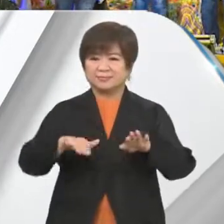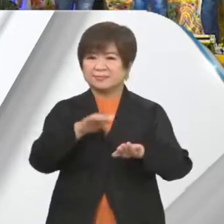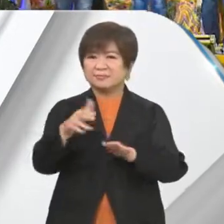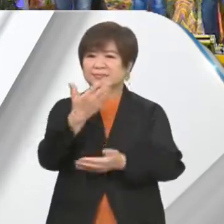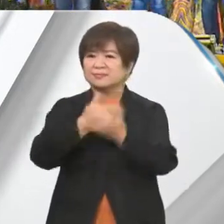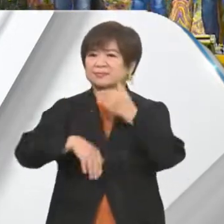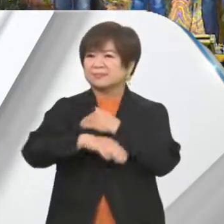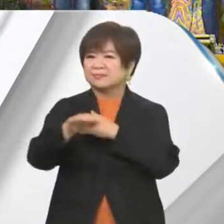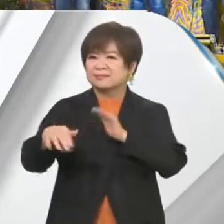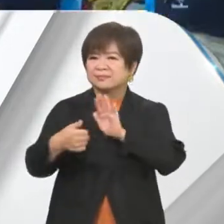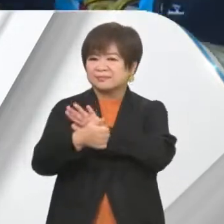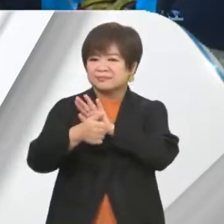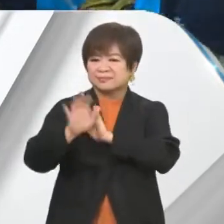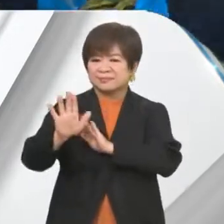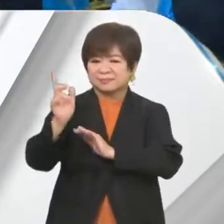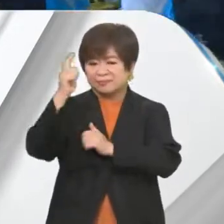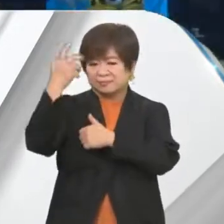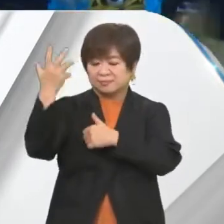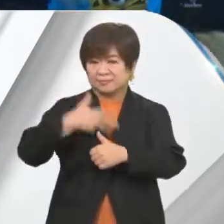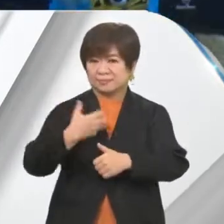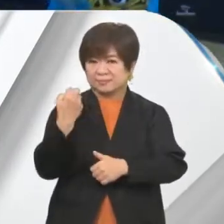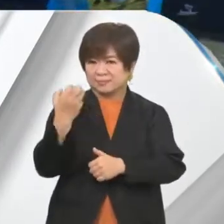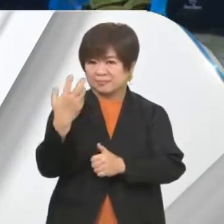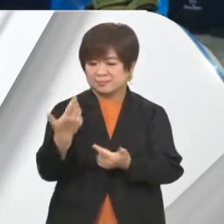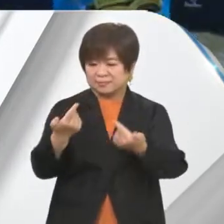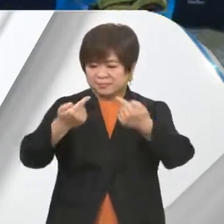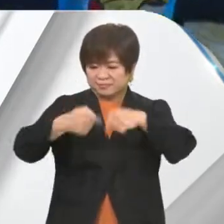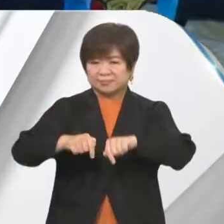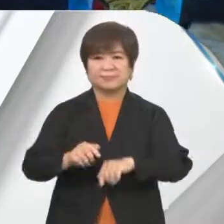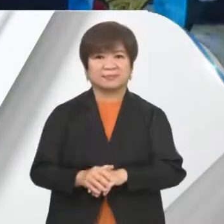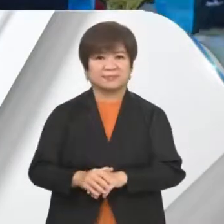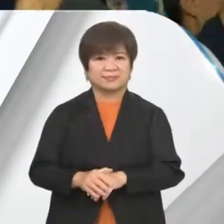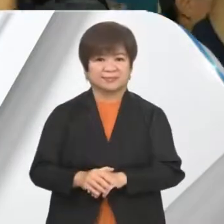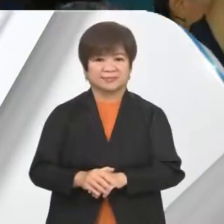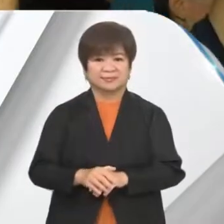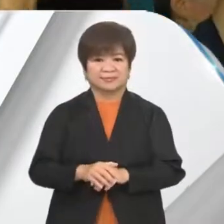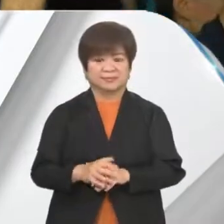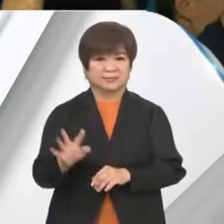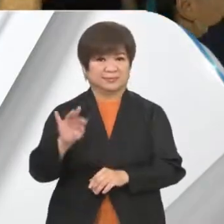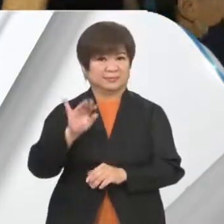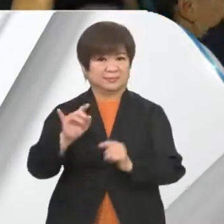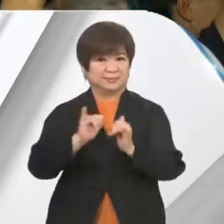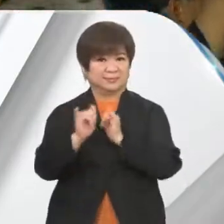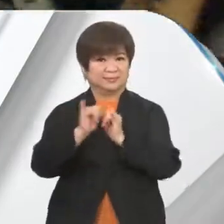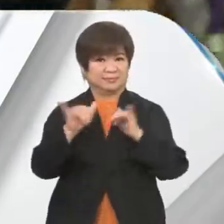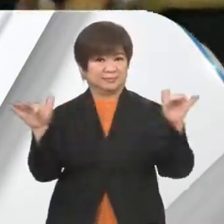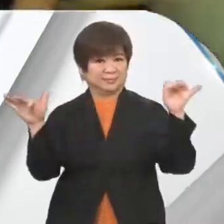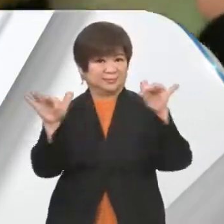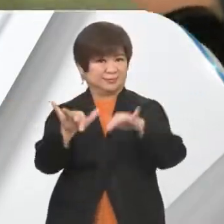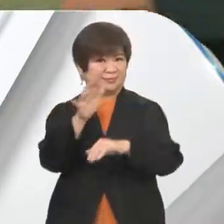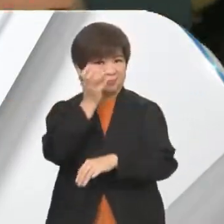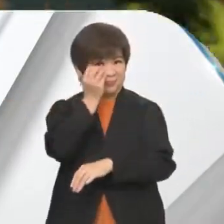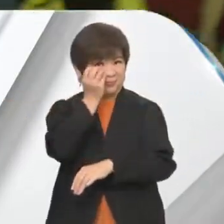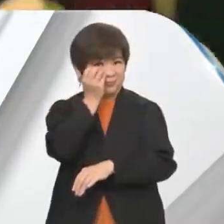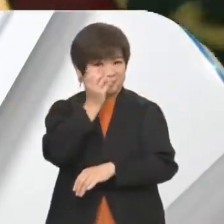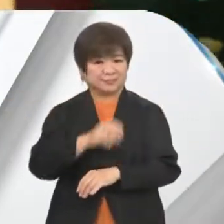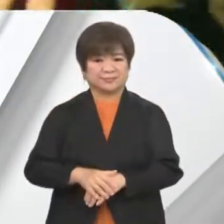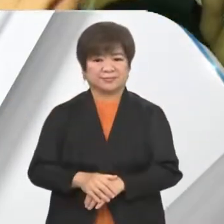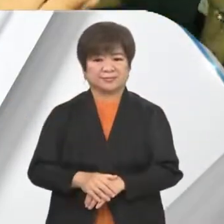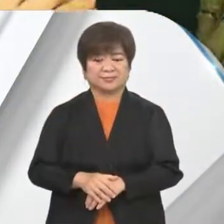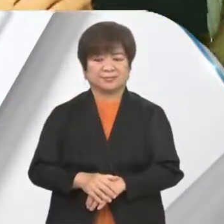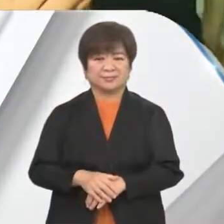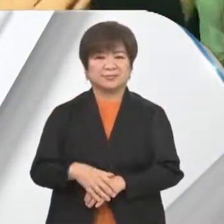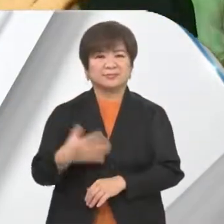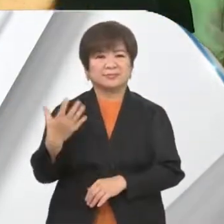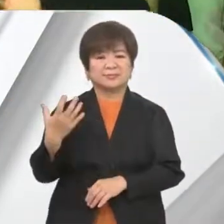观念，传统歌戏没有新的表演方式，现场要上几千三名众抢下来看。 就历五月